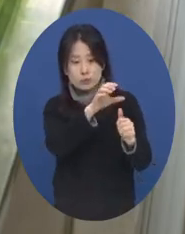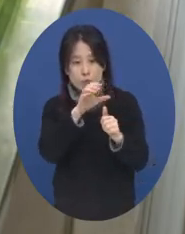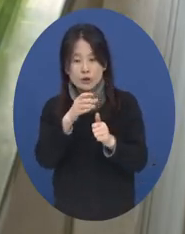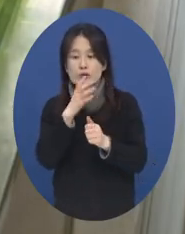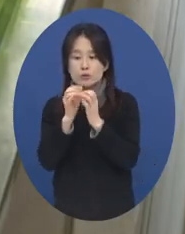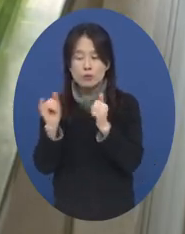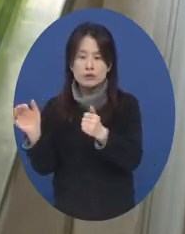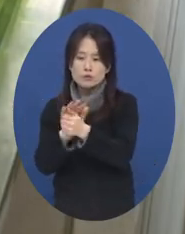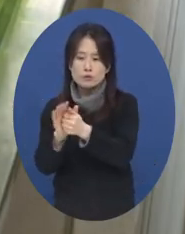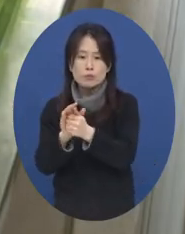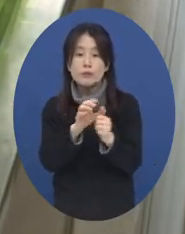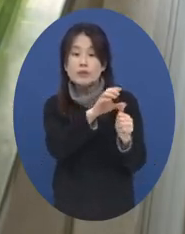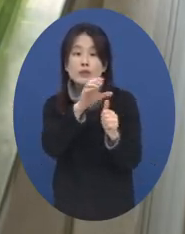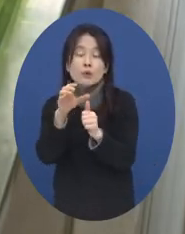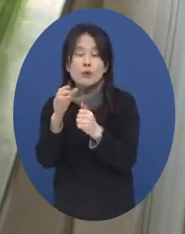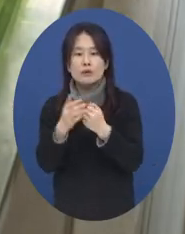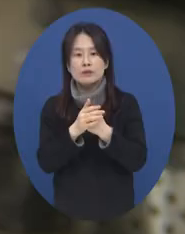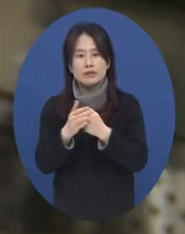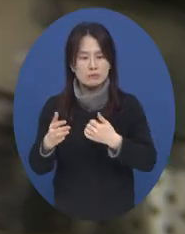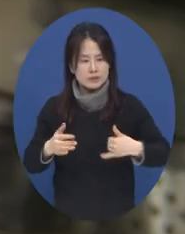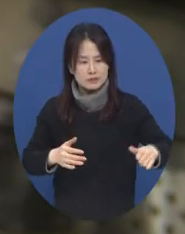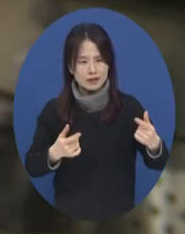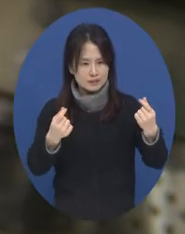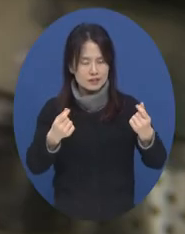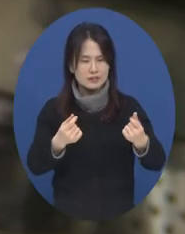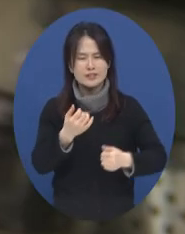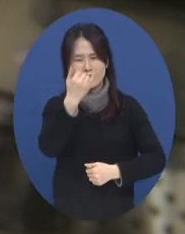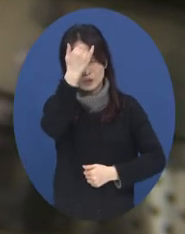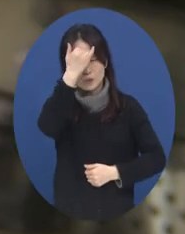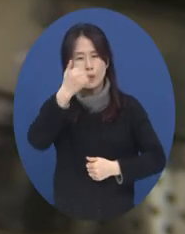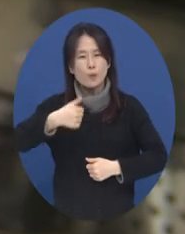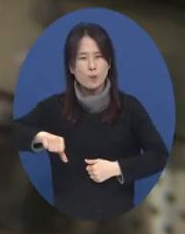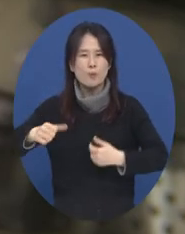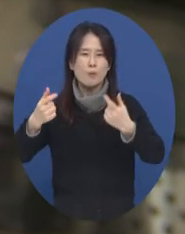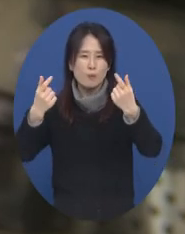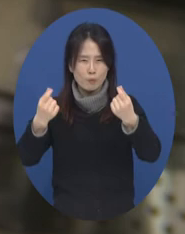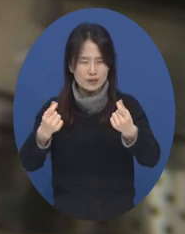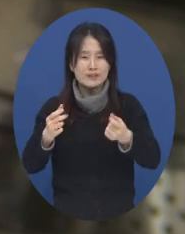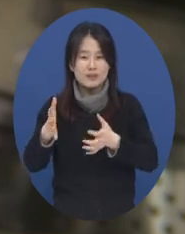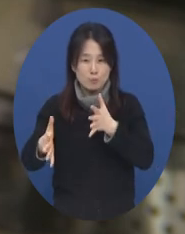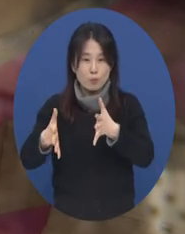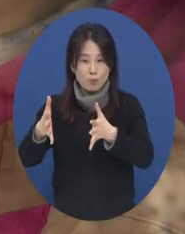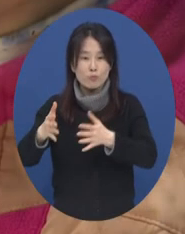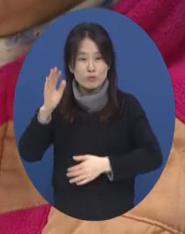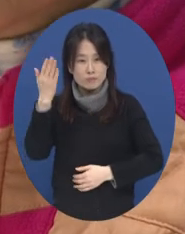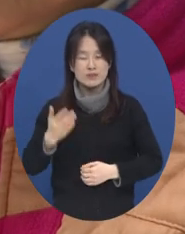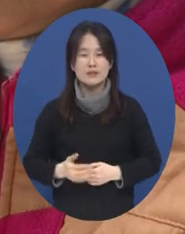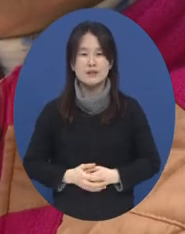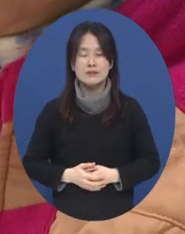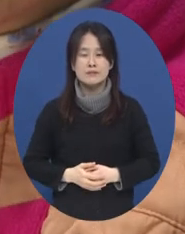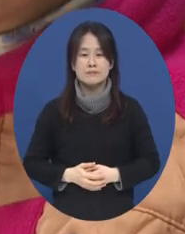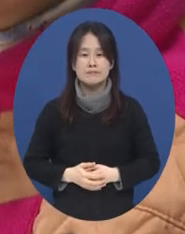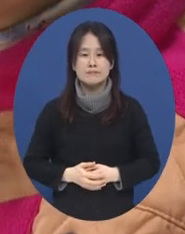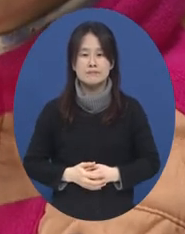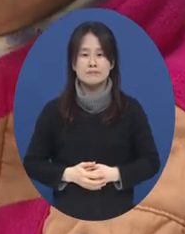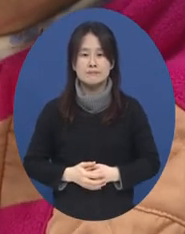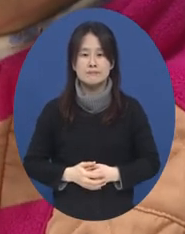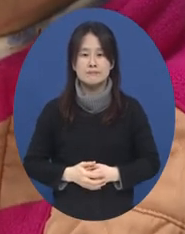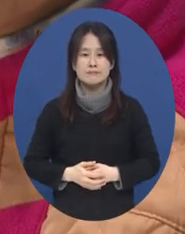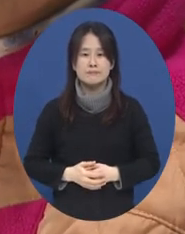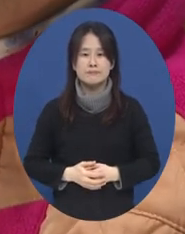노인 돌봄 에 활용되면서 자식 만큼이나 효자 노릇을 하기 시작하고 있습니다 경기 gtv 추지